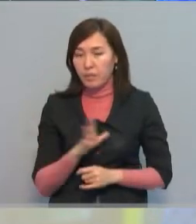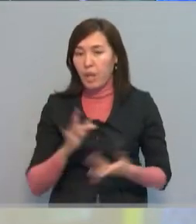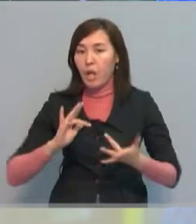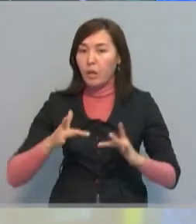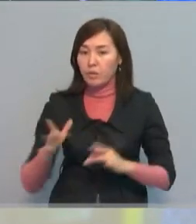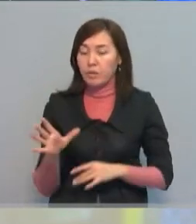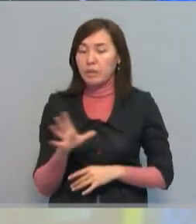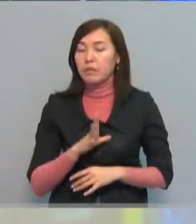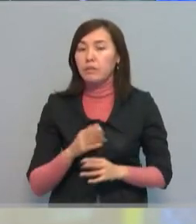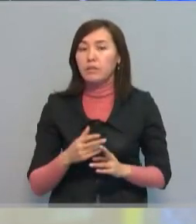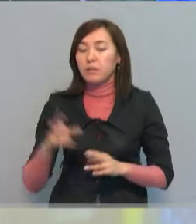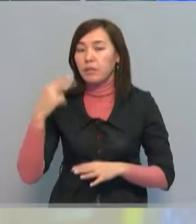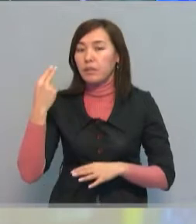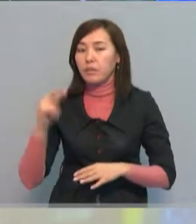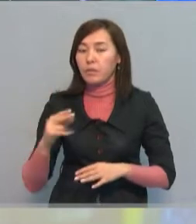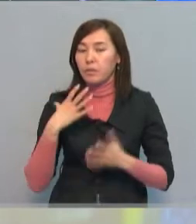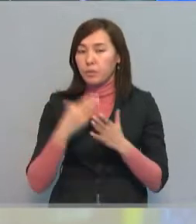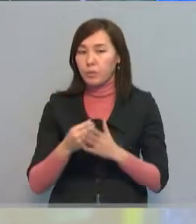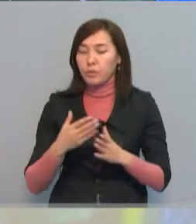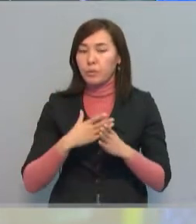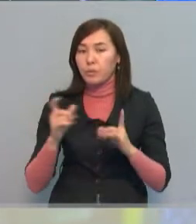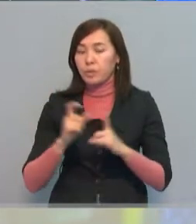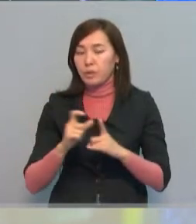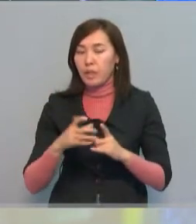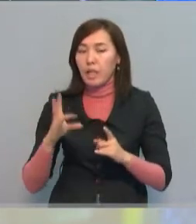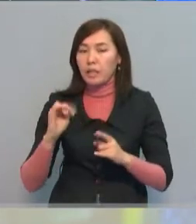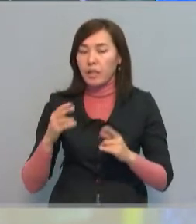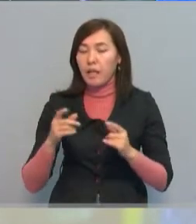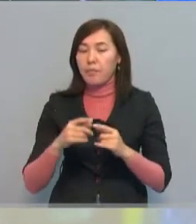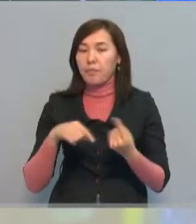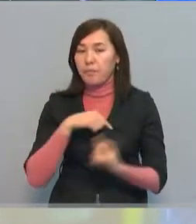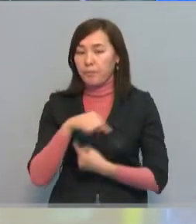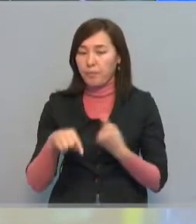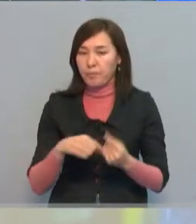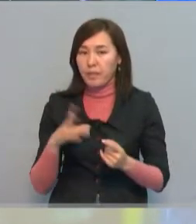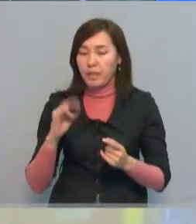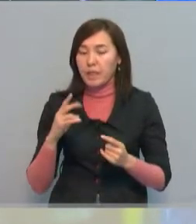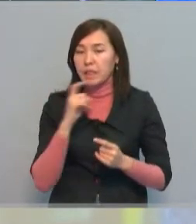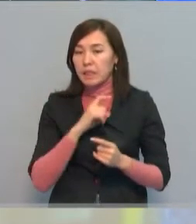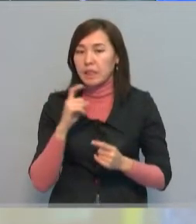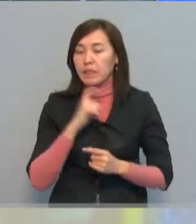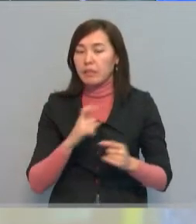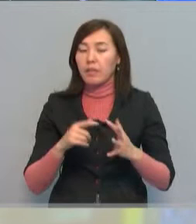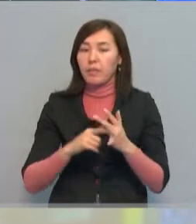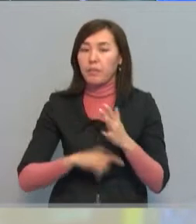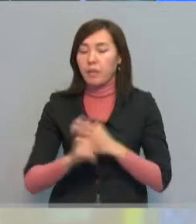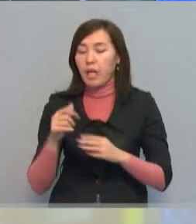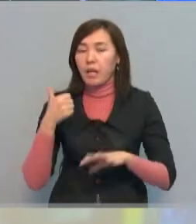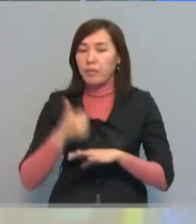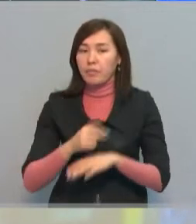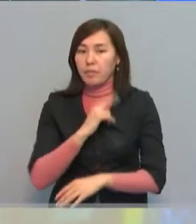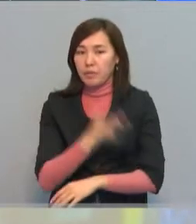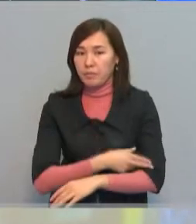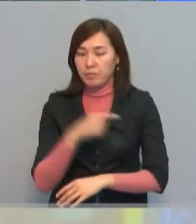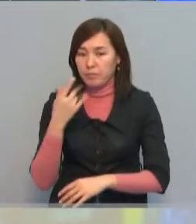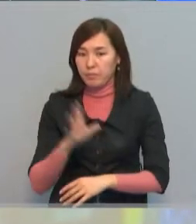онлайн режимде өтті. Ел президенті өзінің құттықтау сөзінде отандық кәсіпорындардың ұлттық экономиканың тірегі басты күшіне